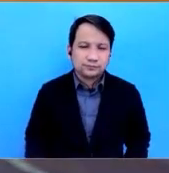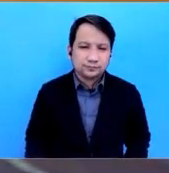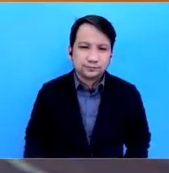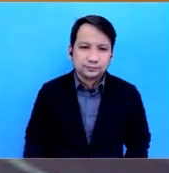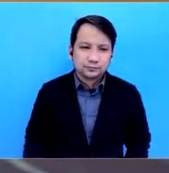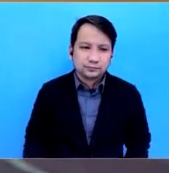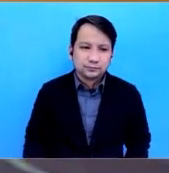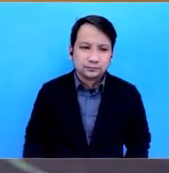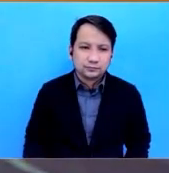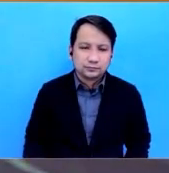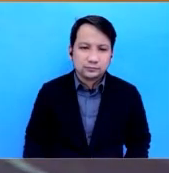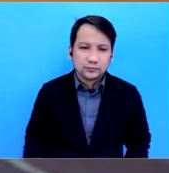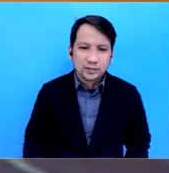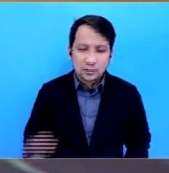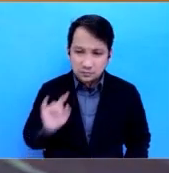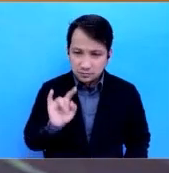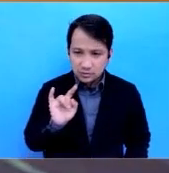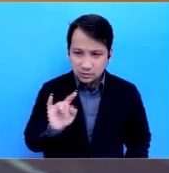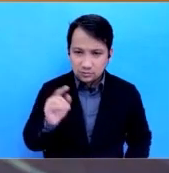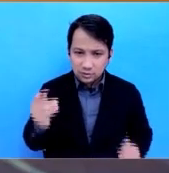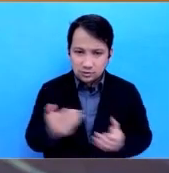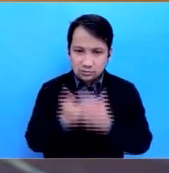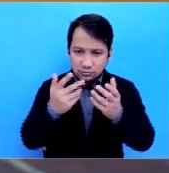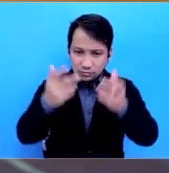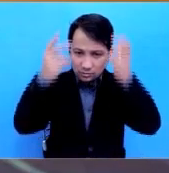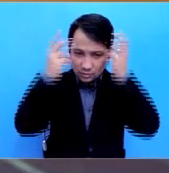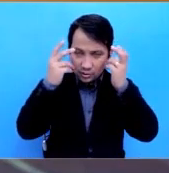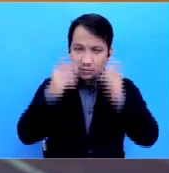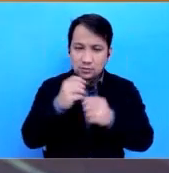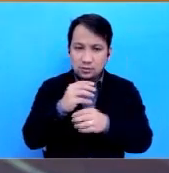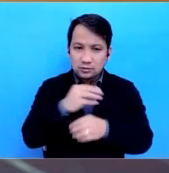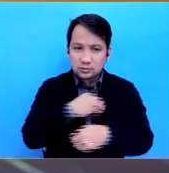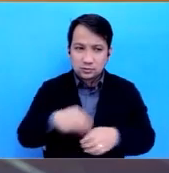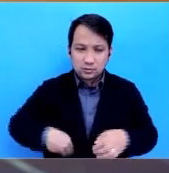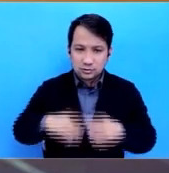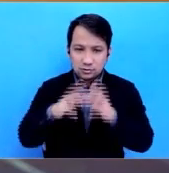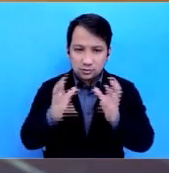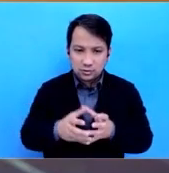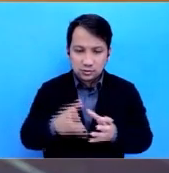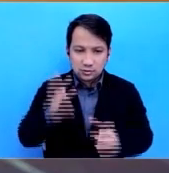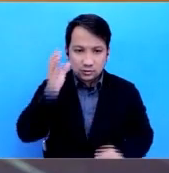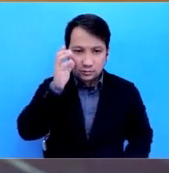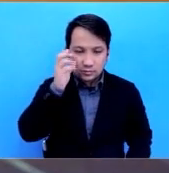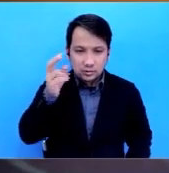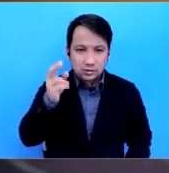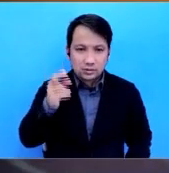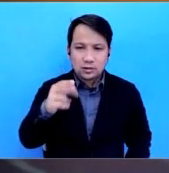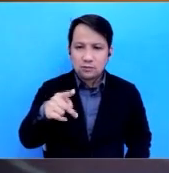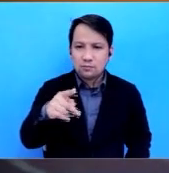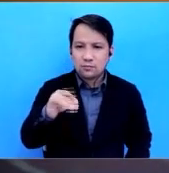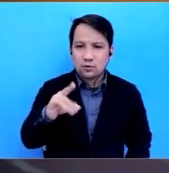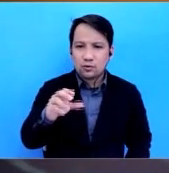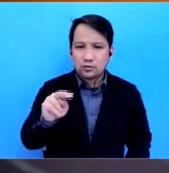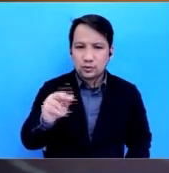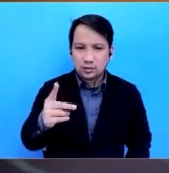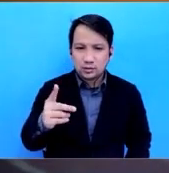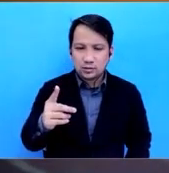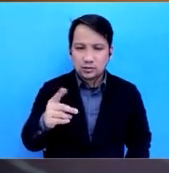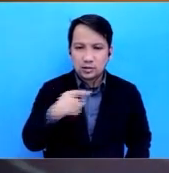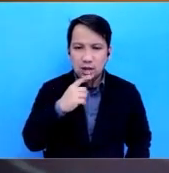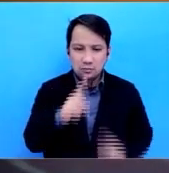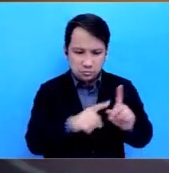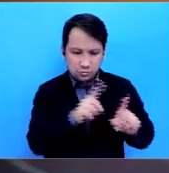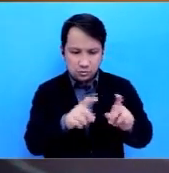Sumabak agad sa media tour ang newly crowned Miss World na si Karolina Bielawska ng Poland. Mainit na mga tanong